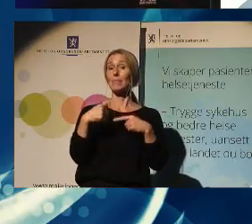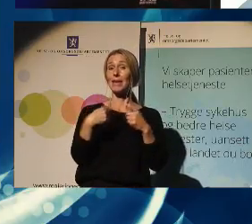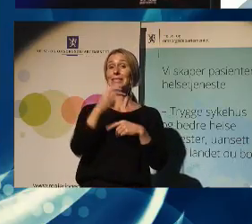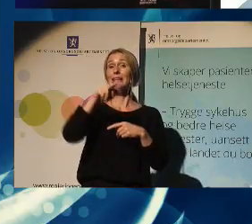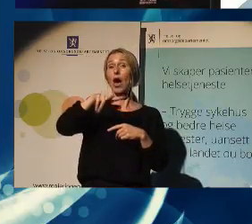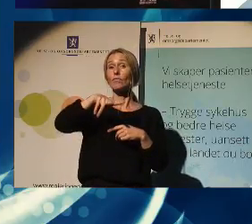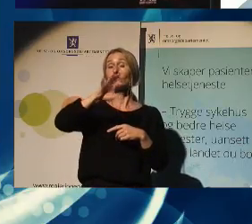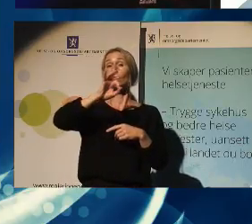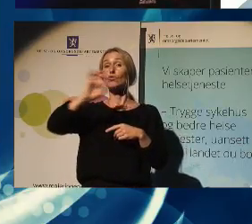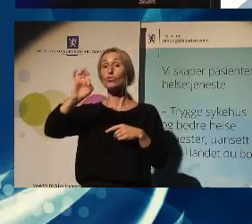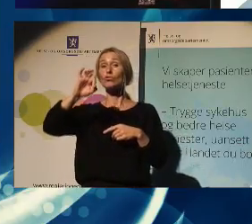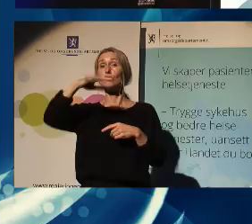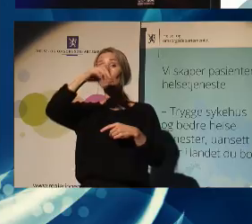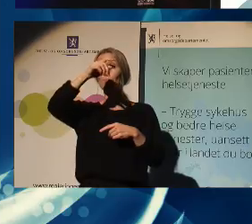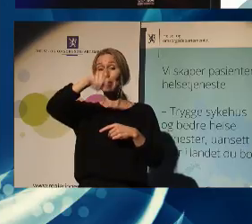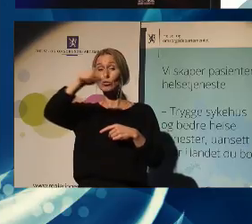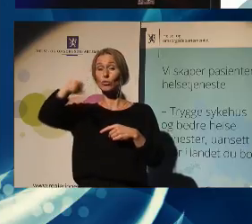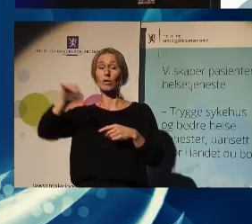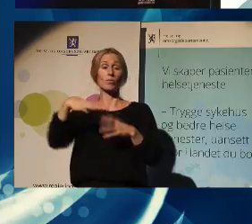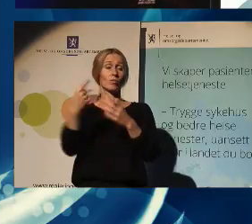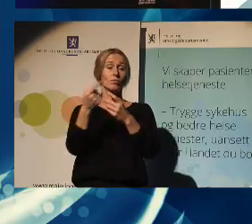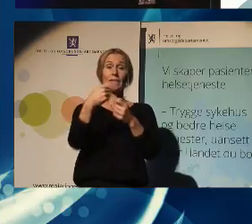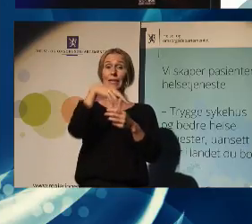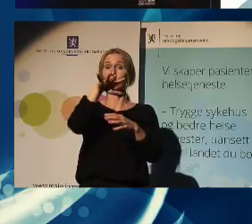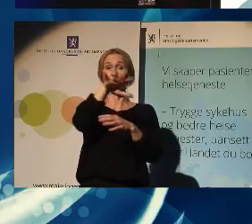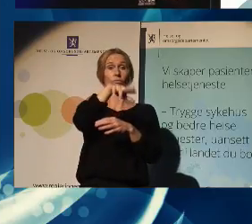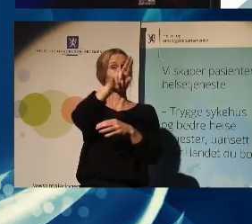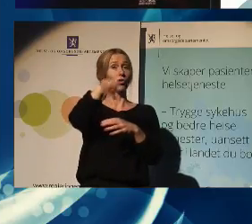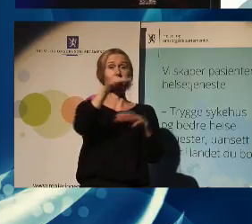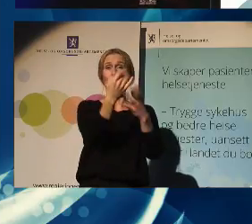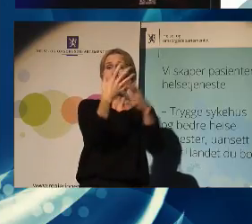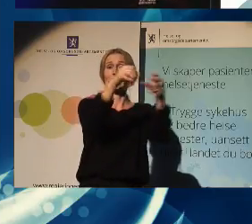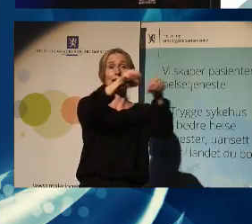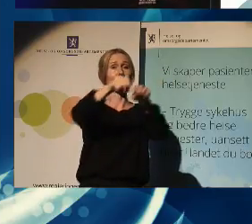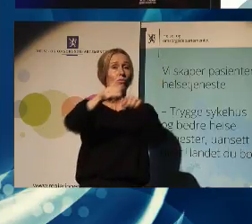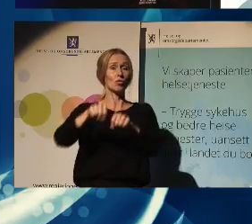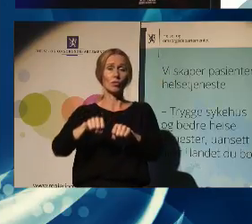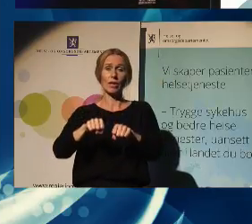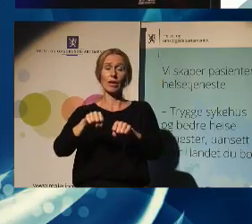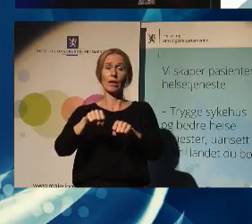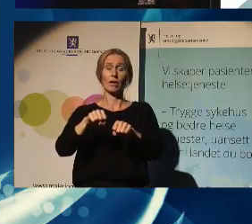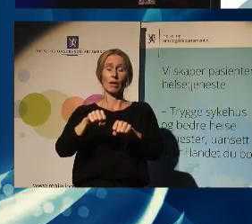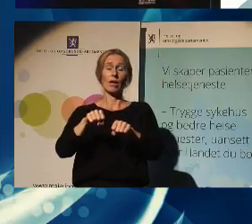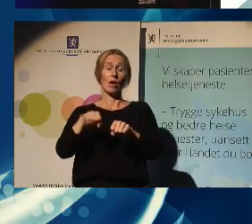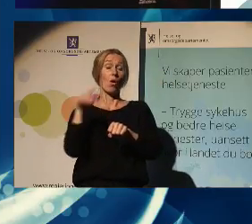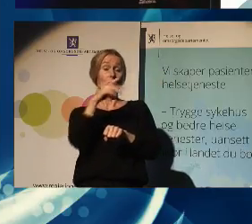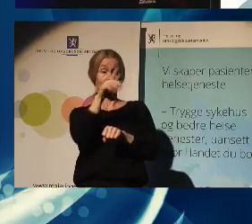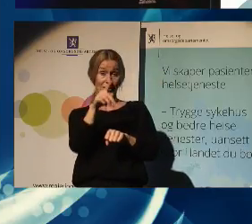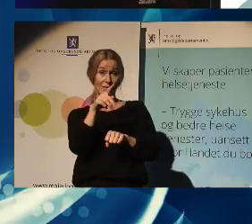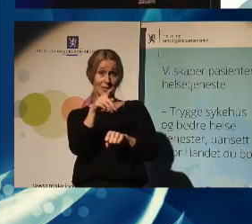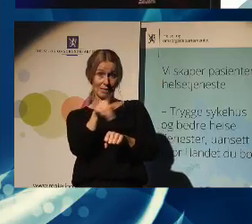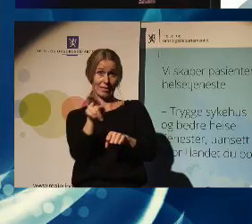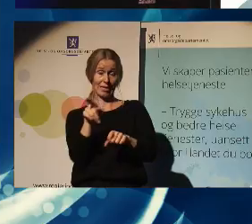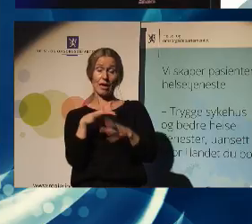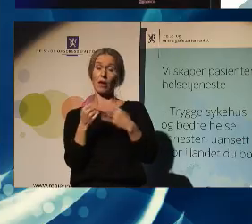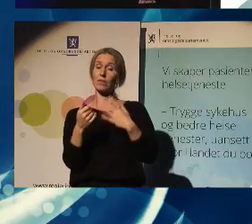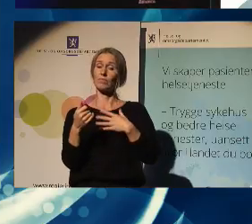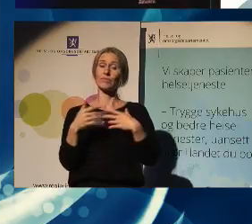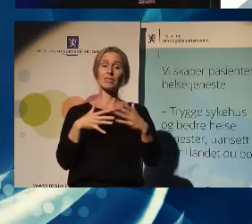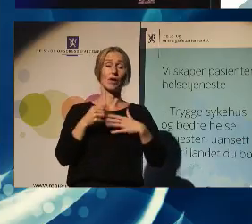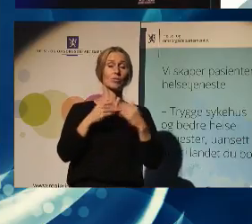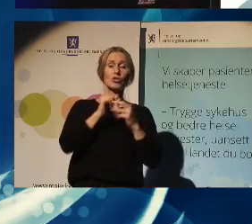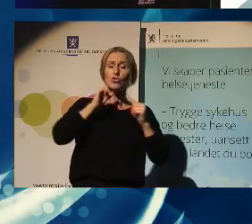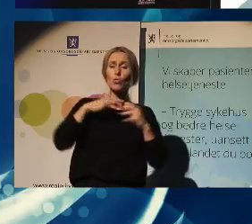mennesker på de forskjellige mottakene rundt omkring i kommunene, og de har skapt utrolig